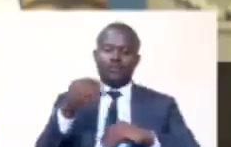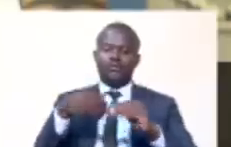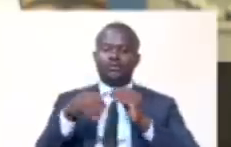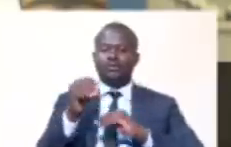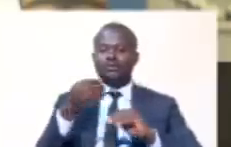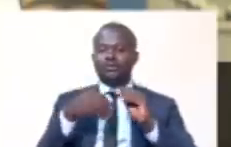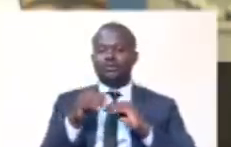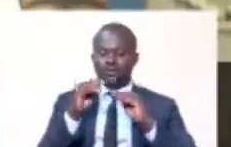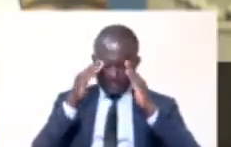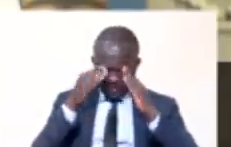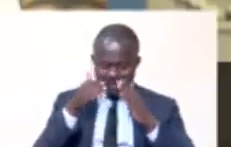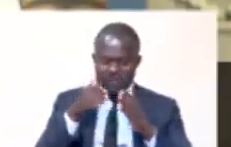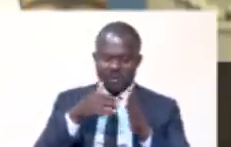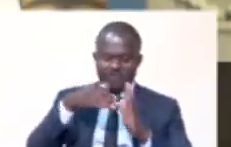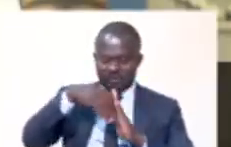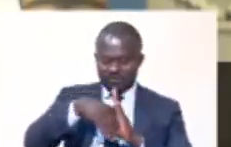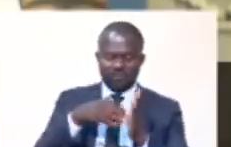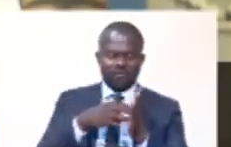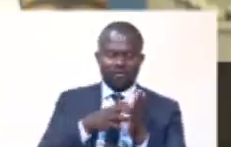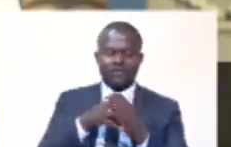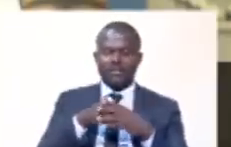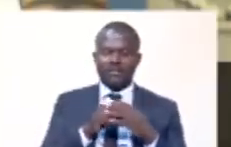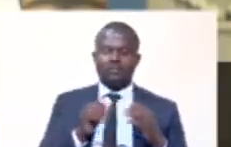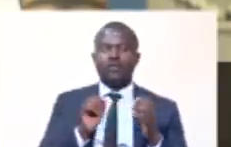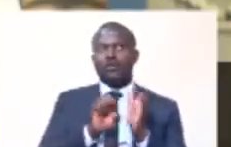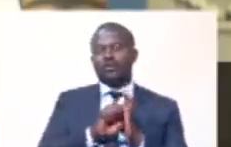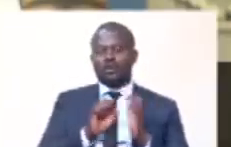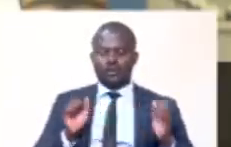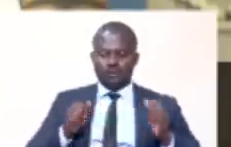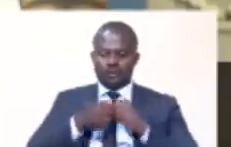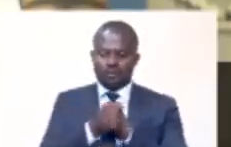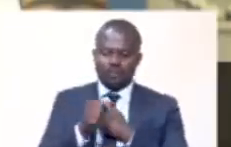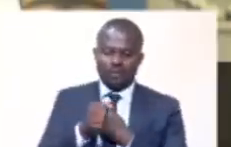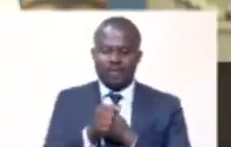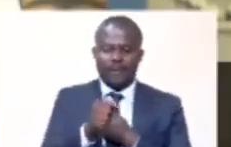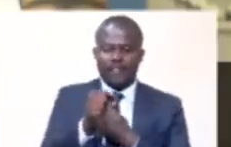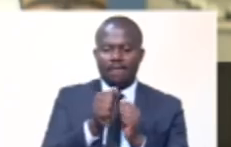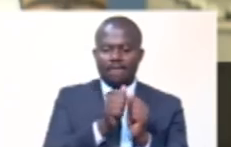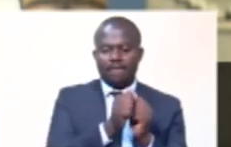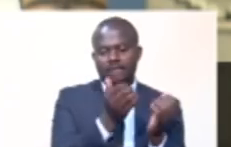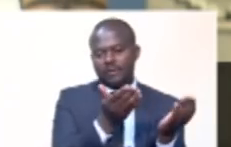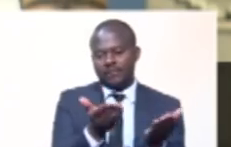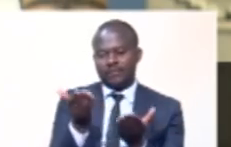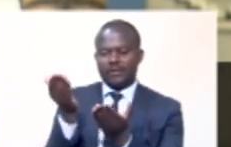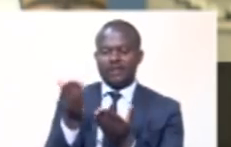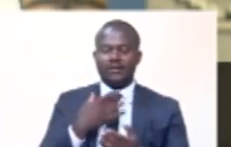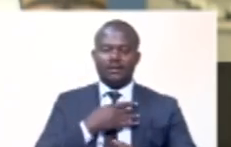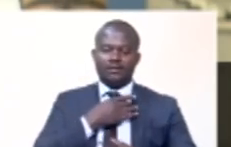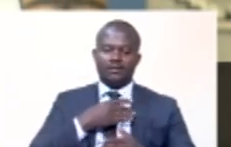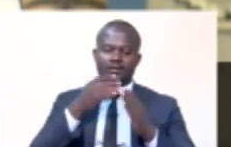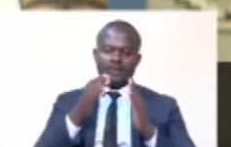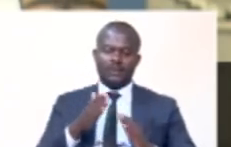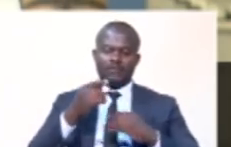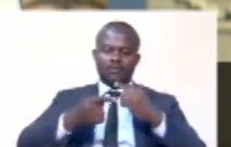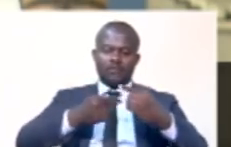bwibasuwe cyane harimo n'urwego rw'ubukerarugendo no kwakira abashyitsi